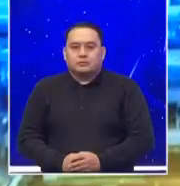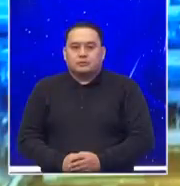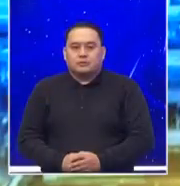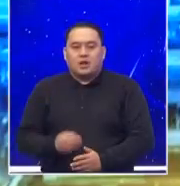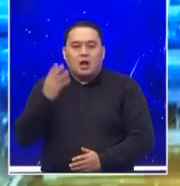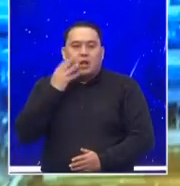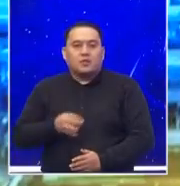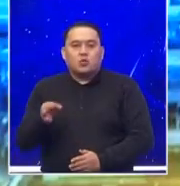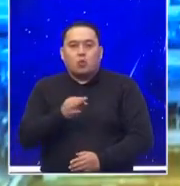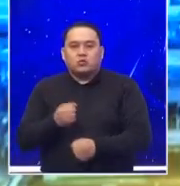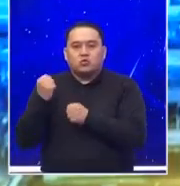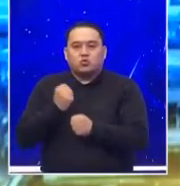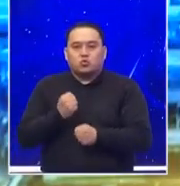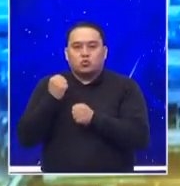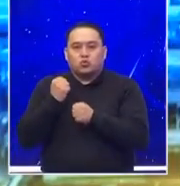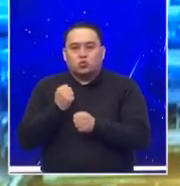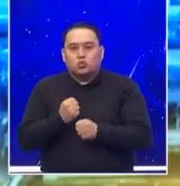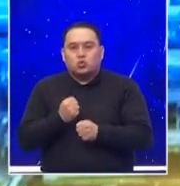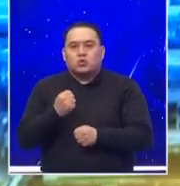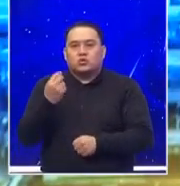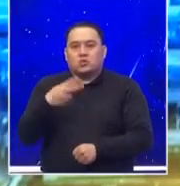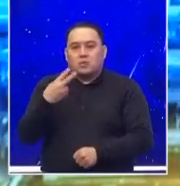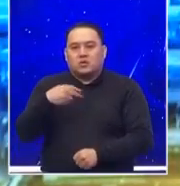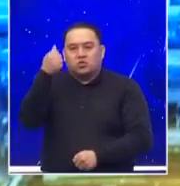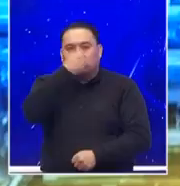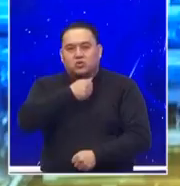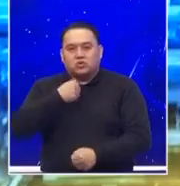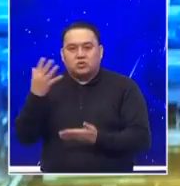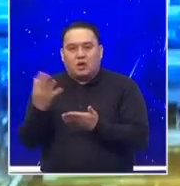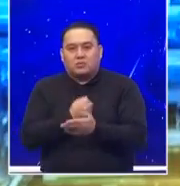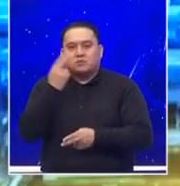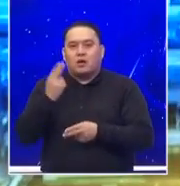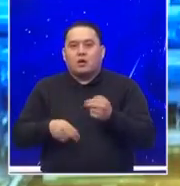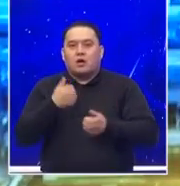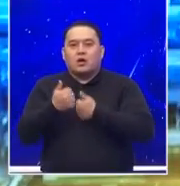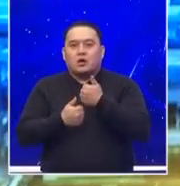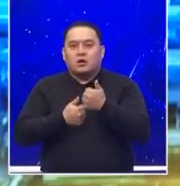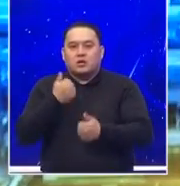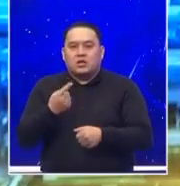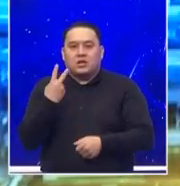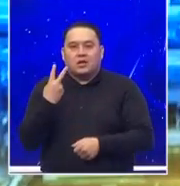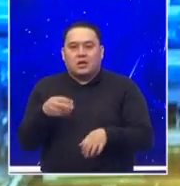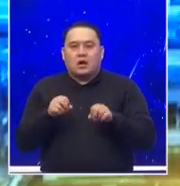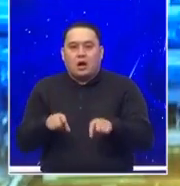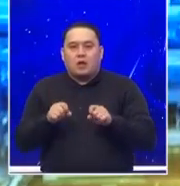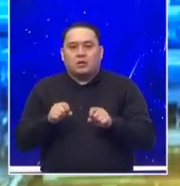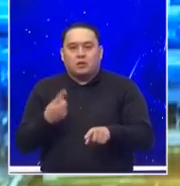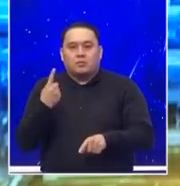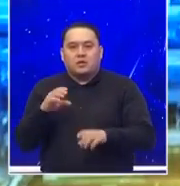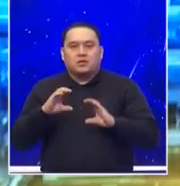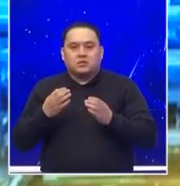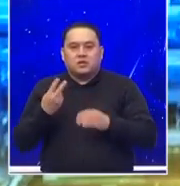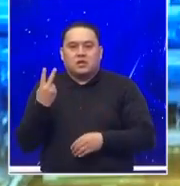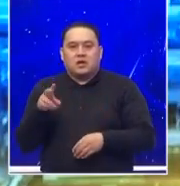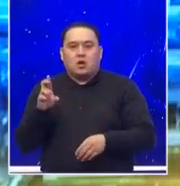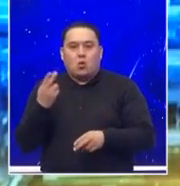Алматы облысының дзюдошылары тышқан жылын табыспен аяқтады. Жуырда өткен Қазақстан чемпионатында жерлестеріміз 2 алтын, 1 күміс және